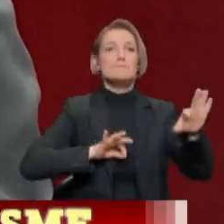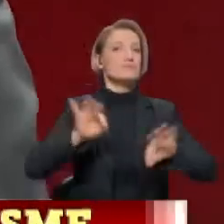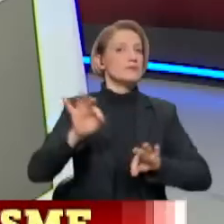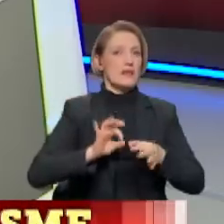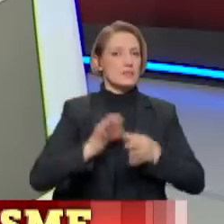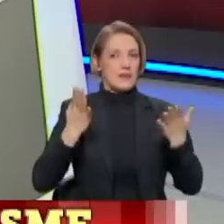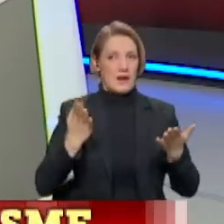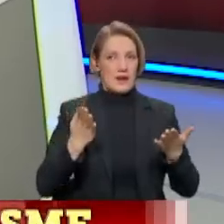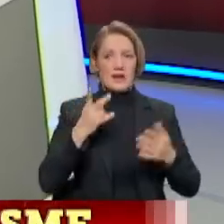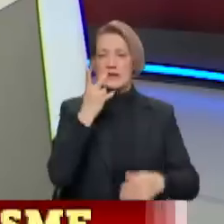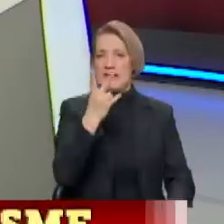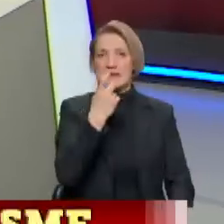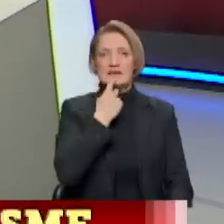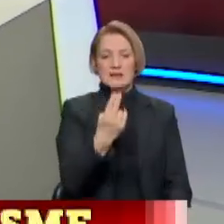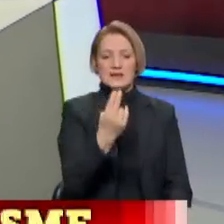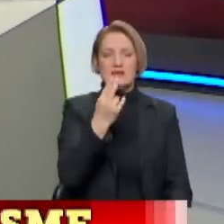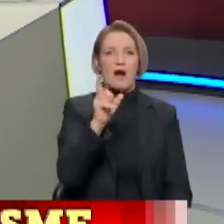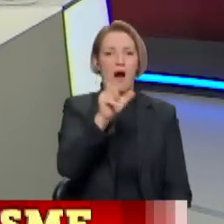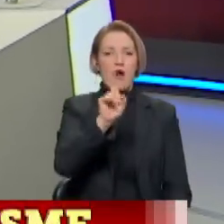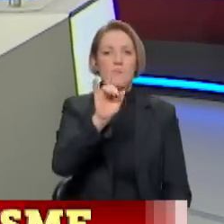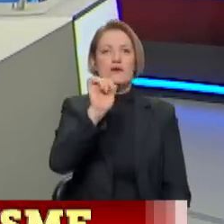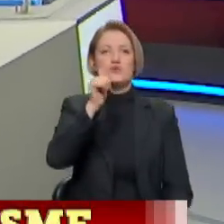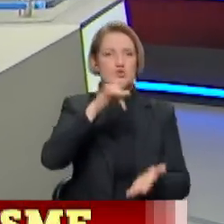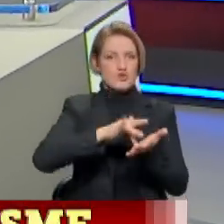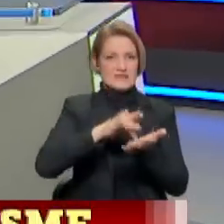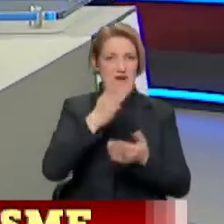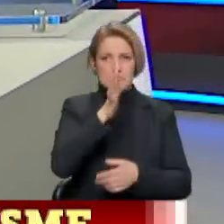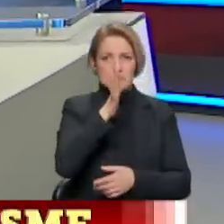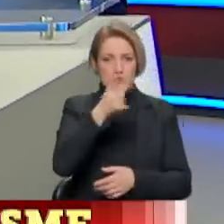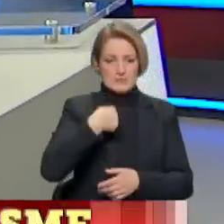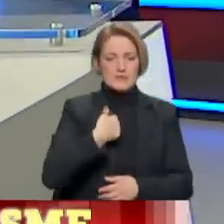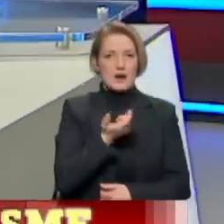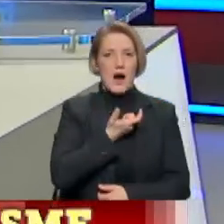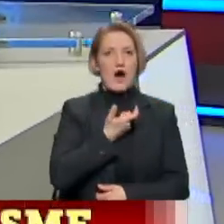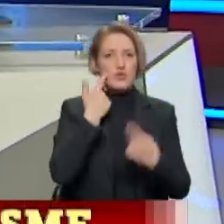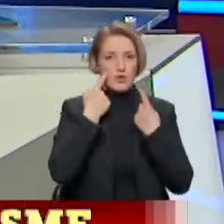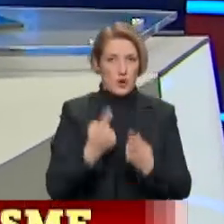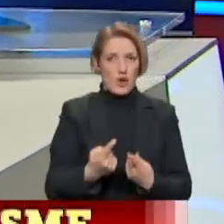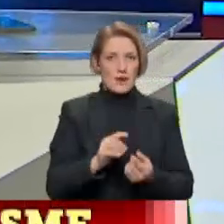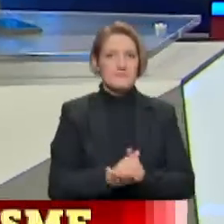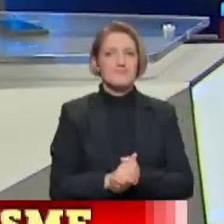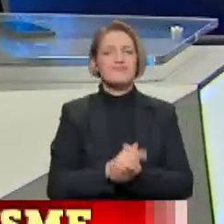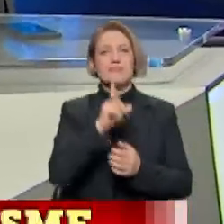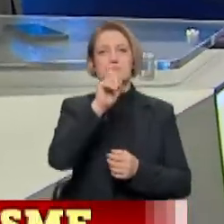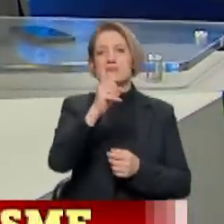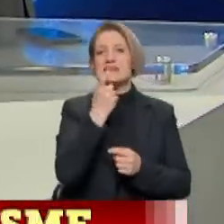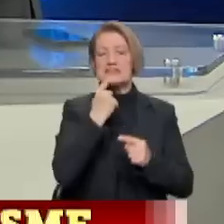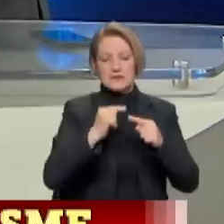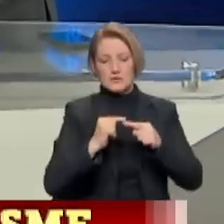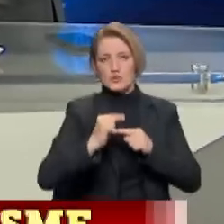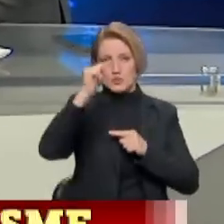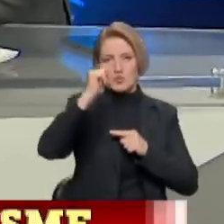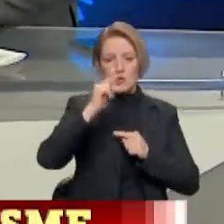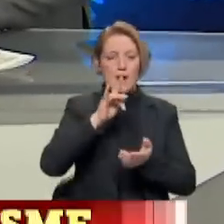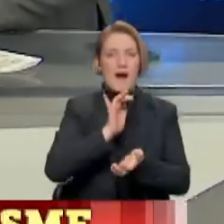planlıyorlar? Şimdi 2 yıl 7 ay 15 gün hapis cezası. Biliyorsunuz, bizim kanunlarımıza göre 1 yıl ve üzeri